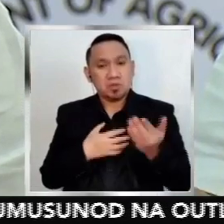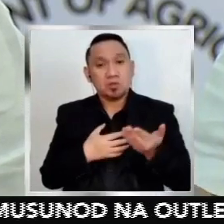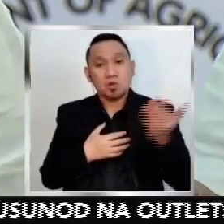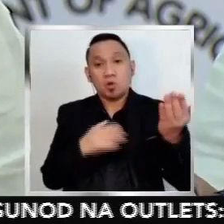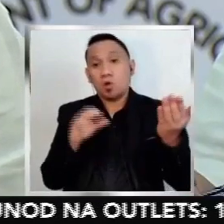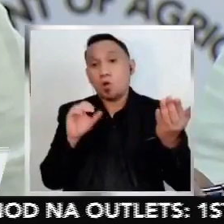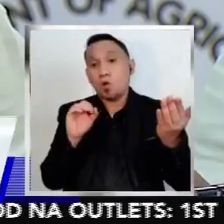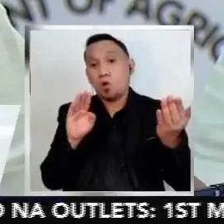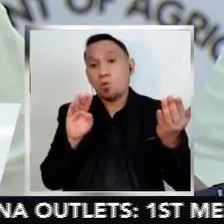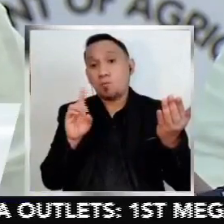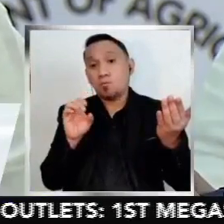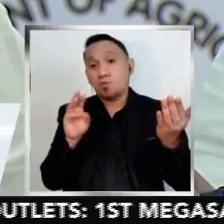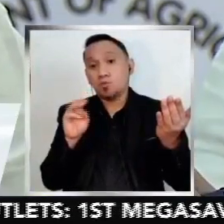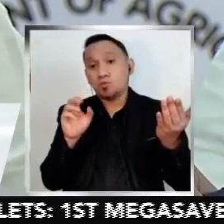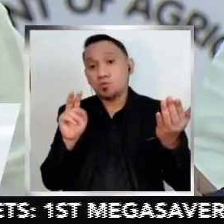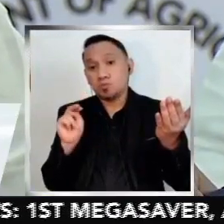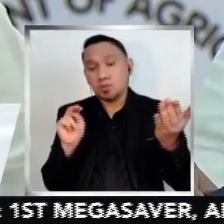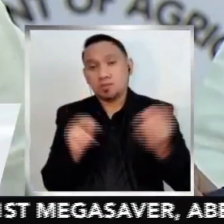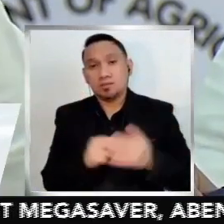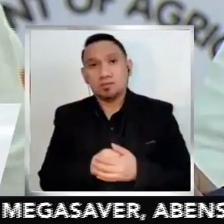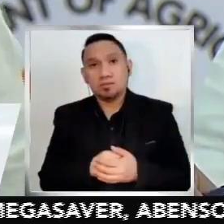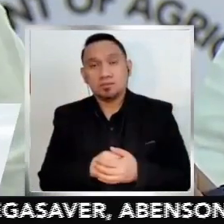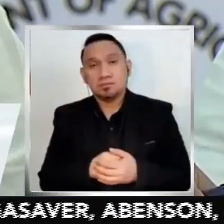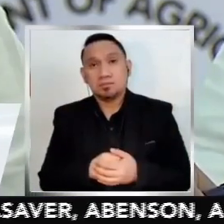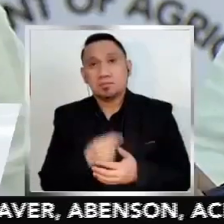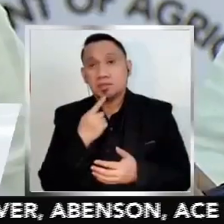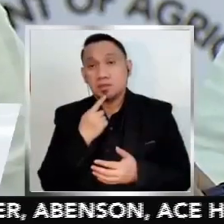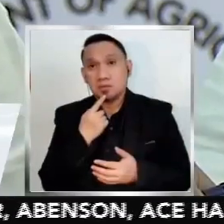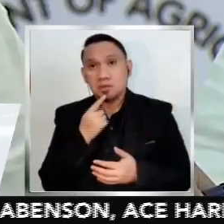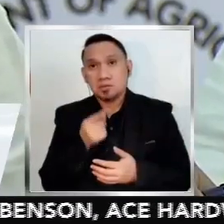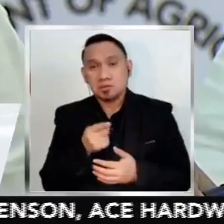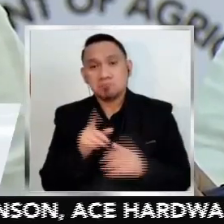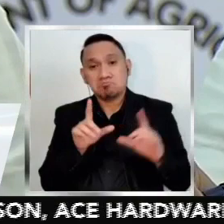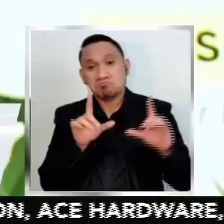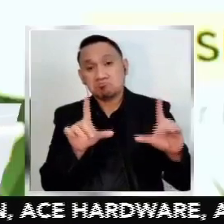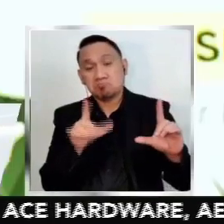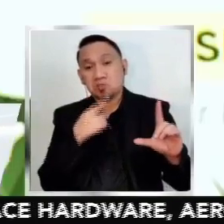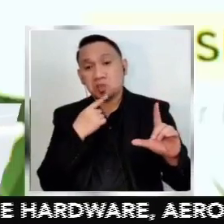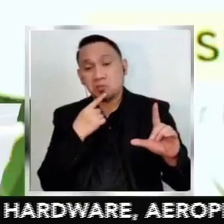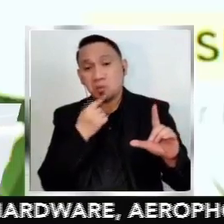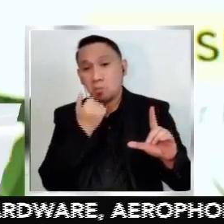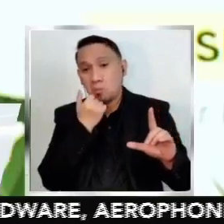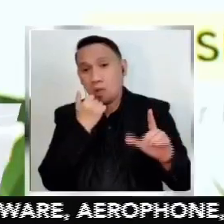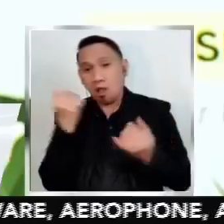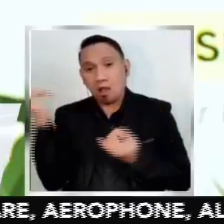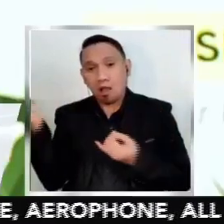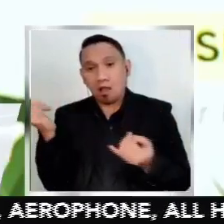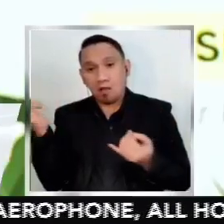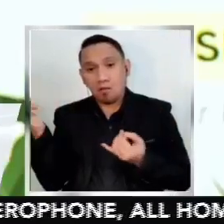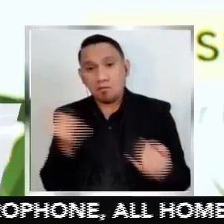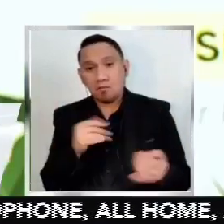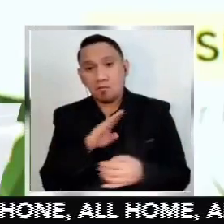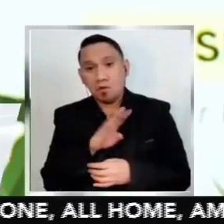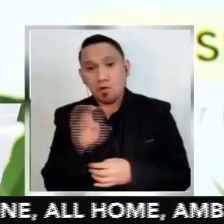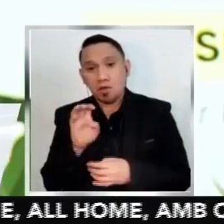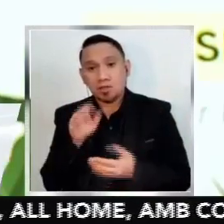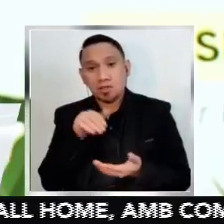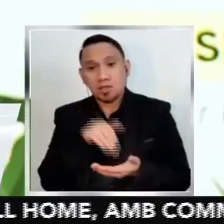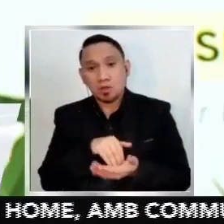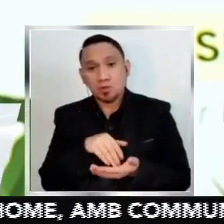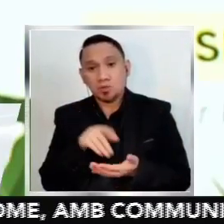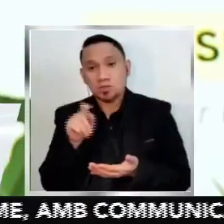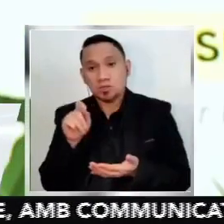umano'y usurpation of official functions. Anila, may tuturing na smuggling ang pag-angkat sa mayigit 400,000 metric tons na